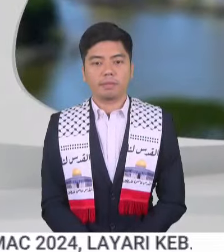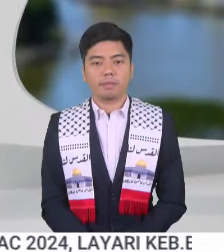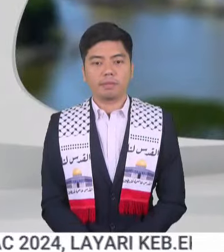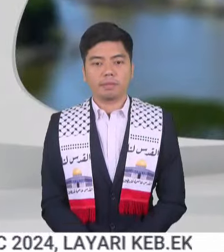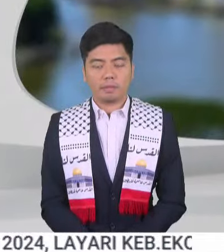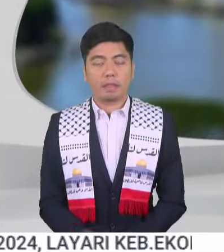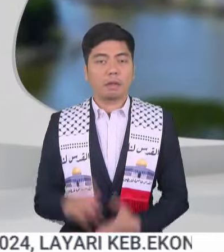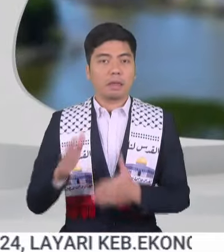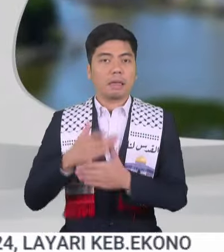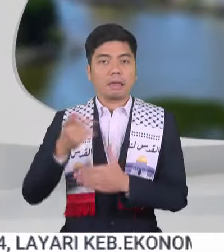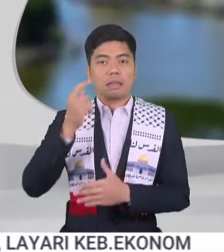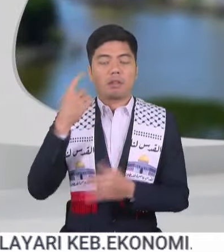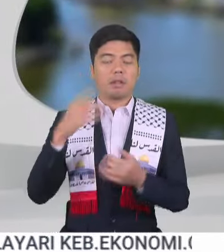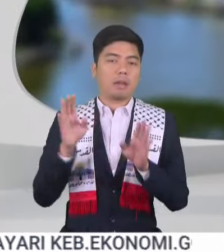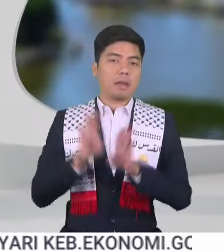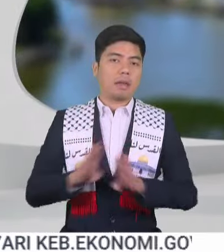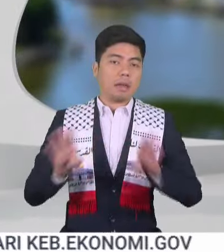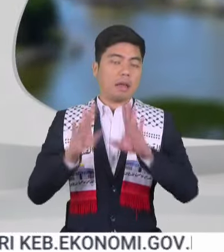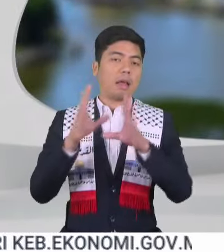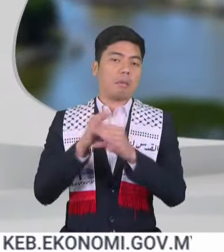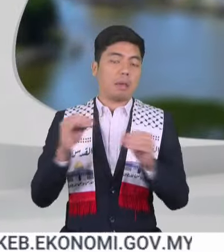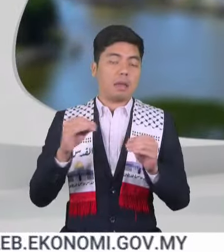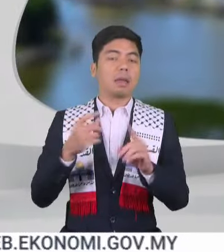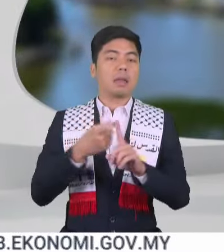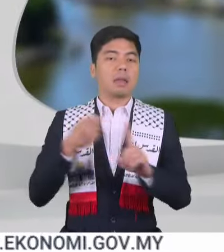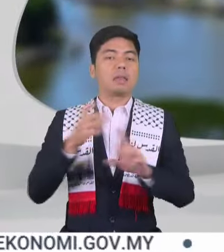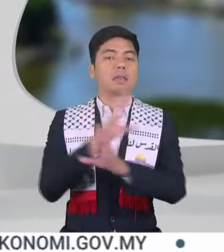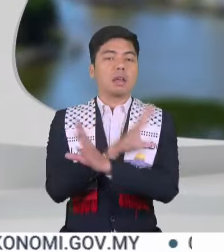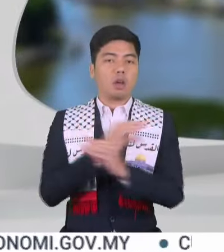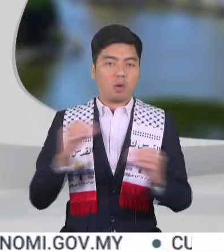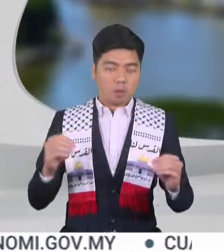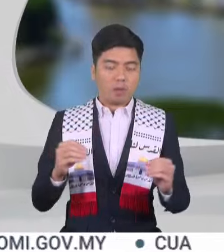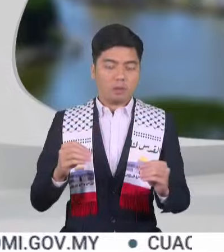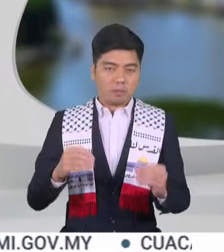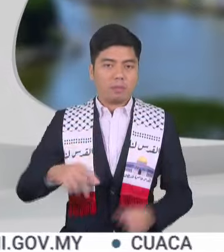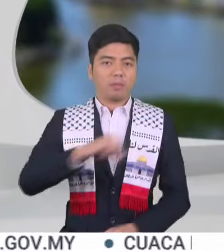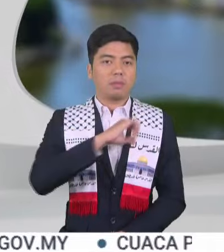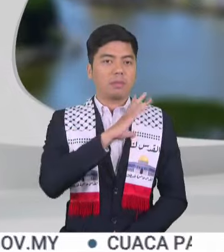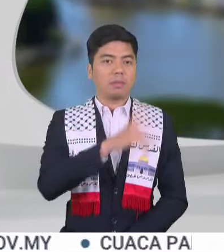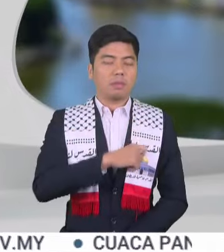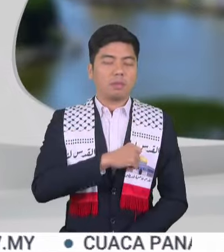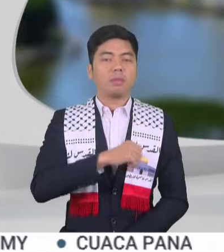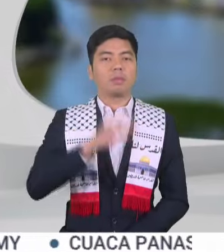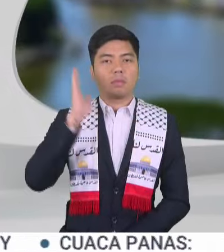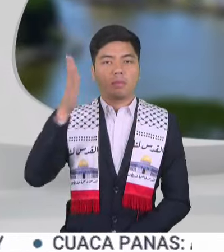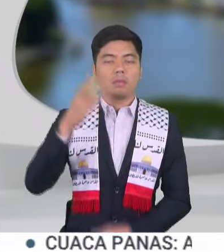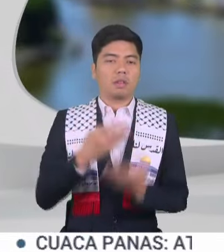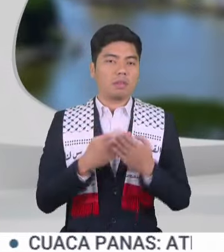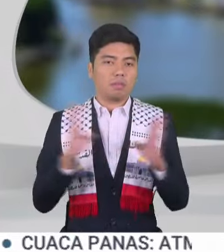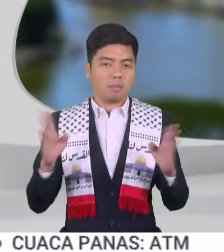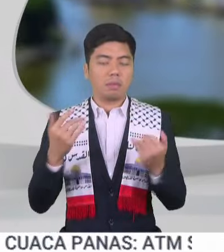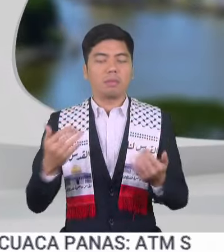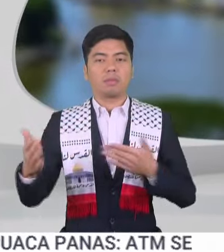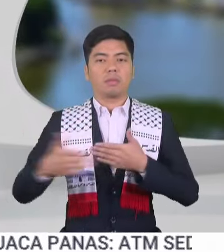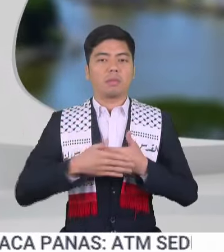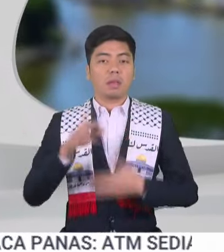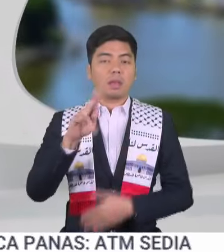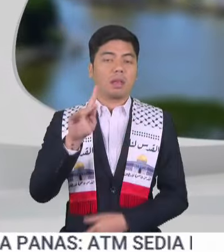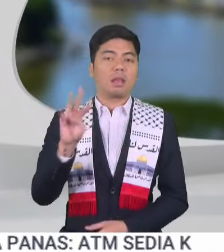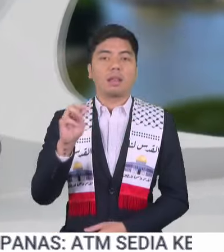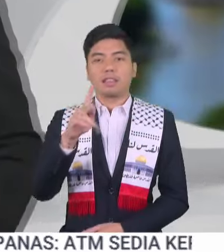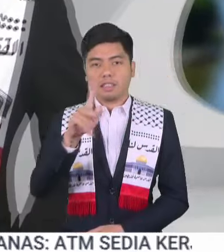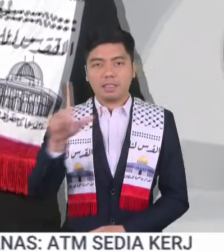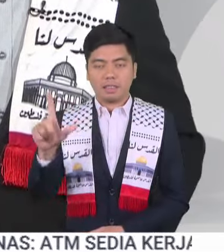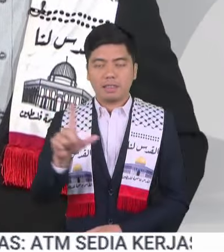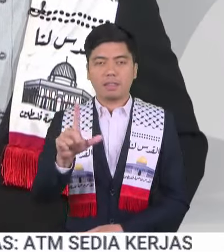Baik saudara, perkongsian itu tadi mengakhiri berita dari Sarawak, dari sungai hingga segara, Palestin pasti merdeka. Kita kembali bersama Sahi